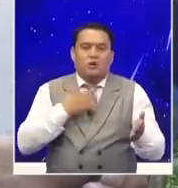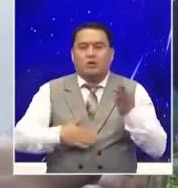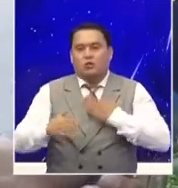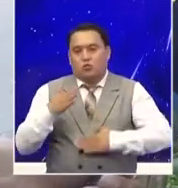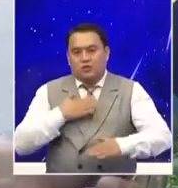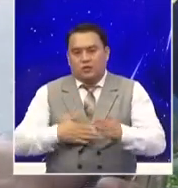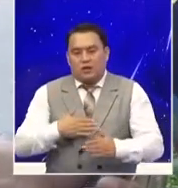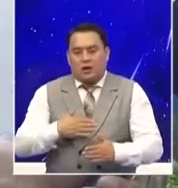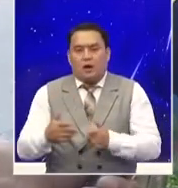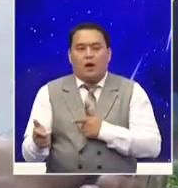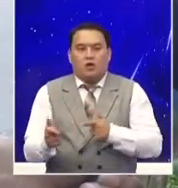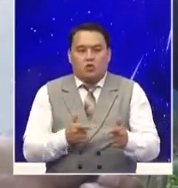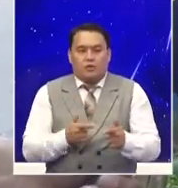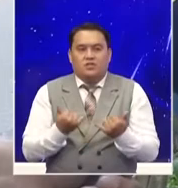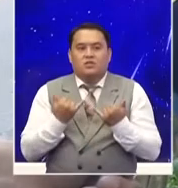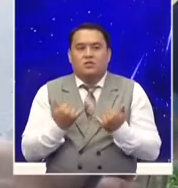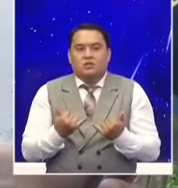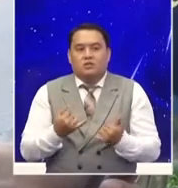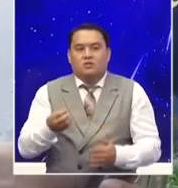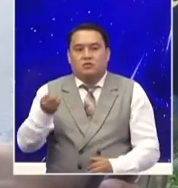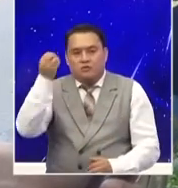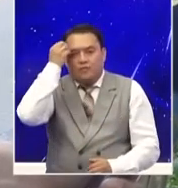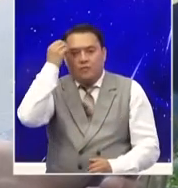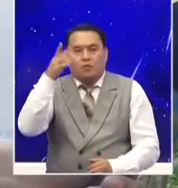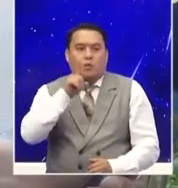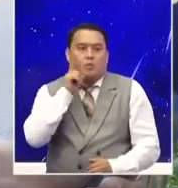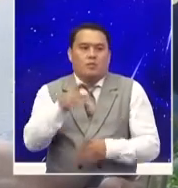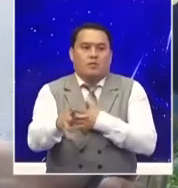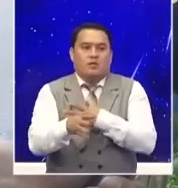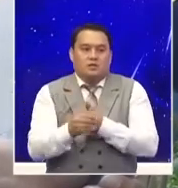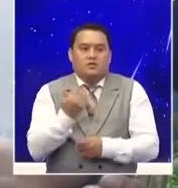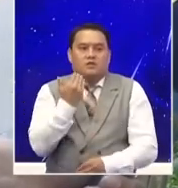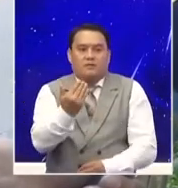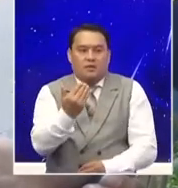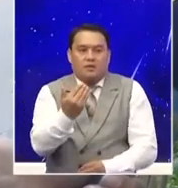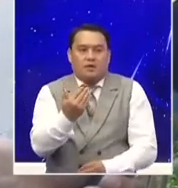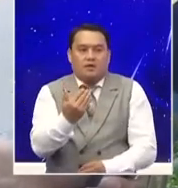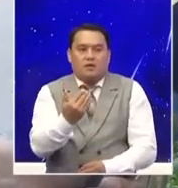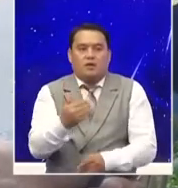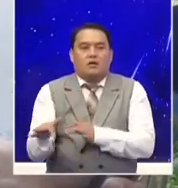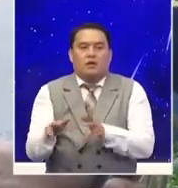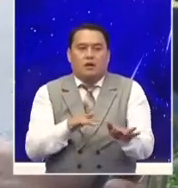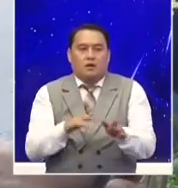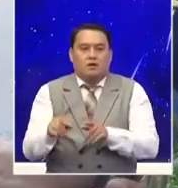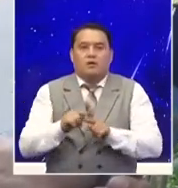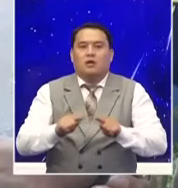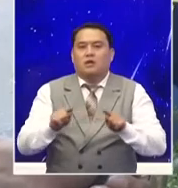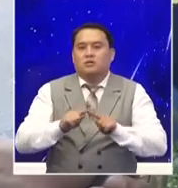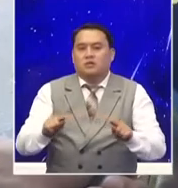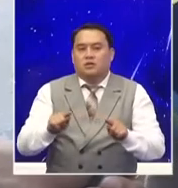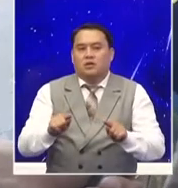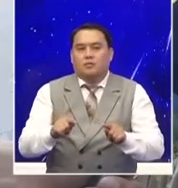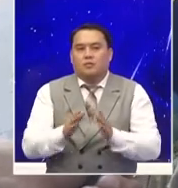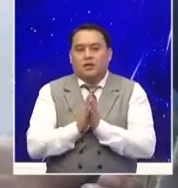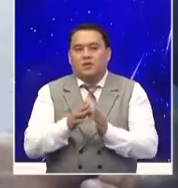души. Я готова вот прямо вспомнить молодость и пойти вместе с вами проводить какую-то разъяснительную работу,